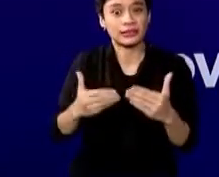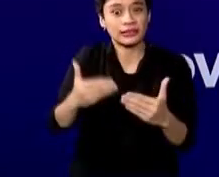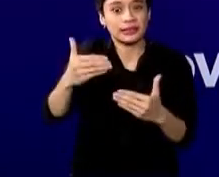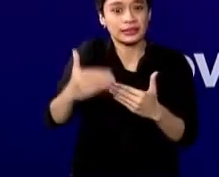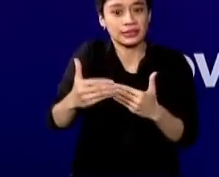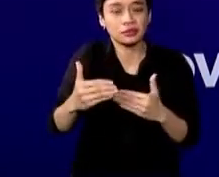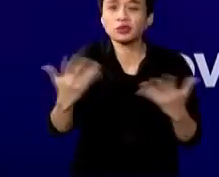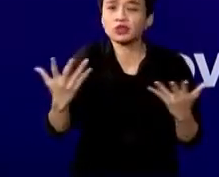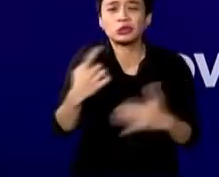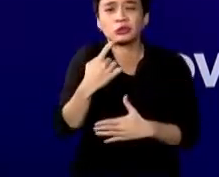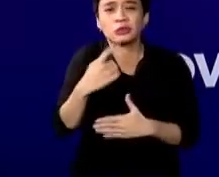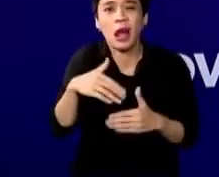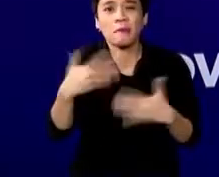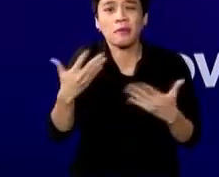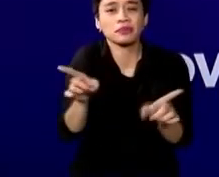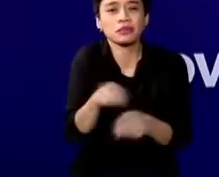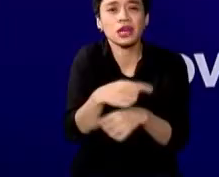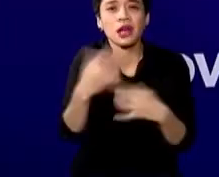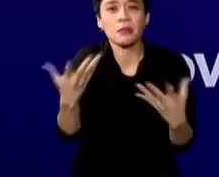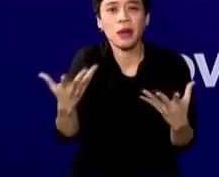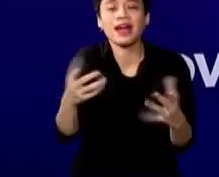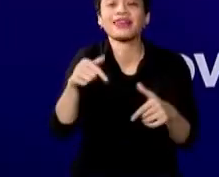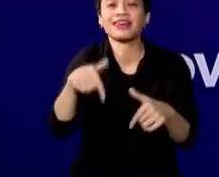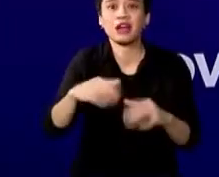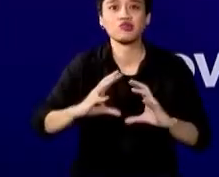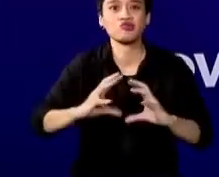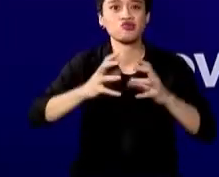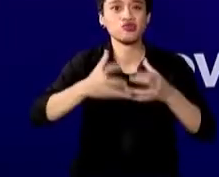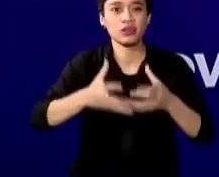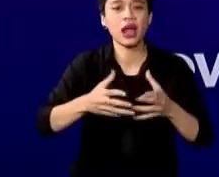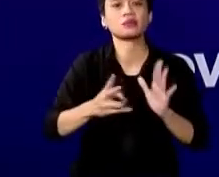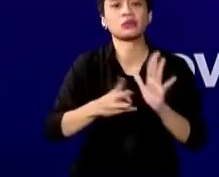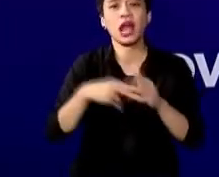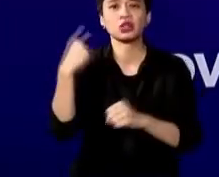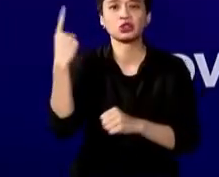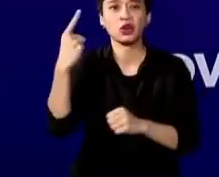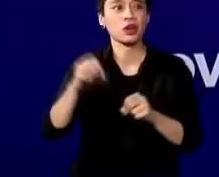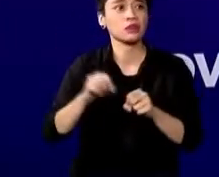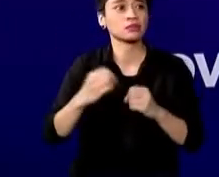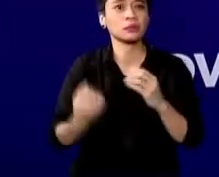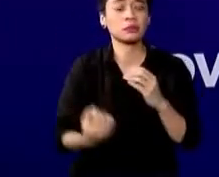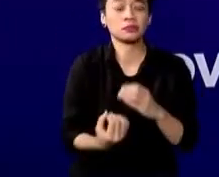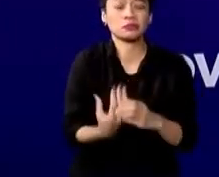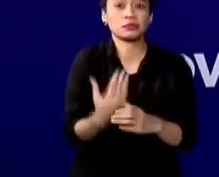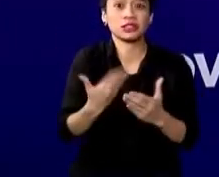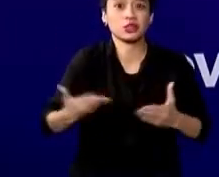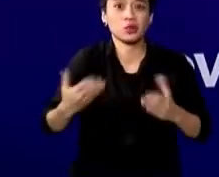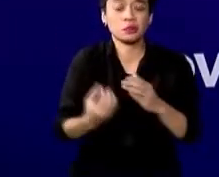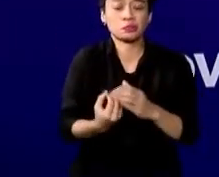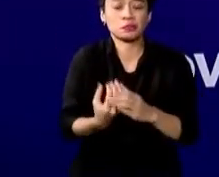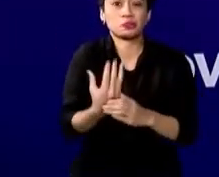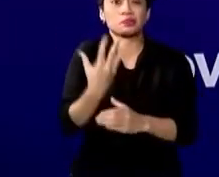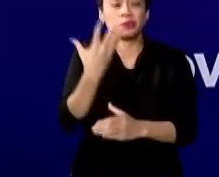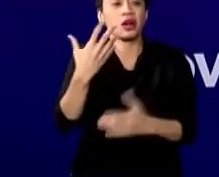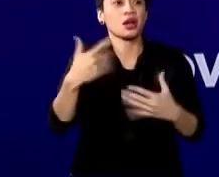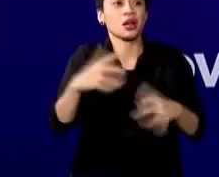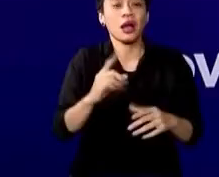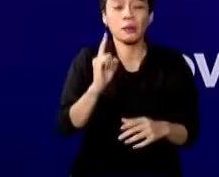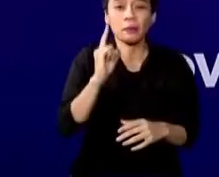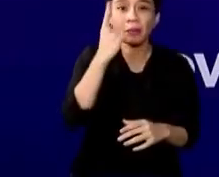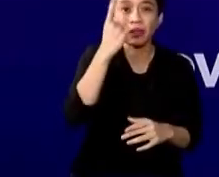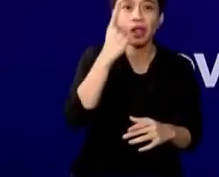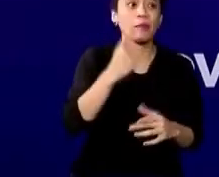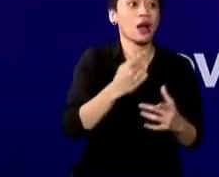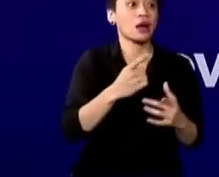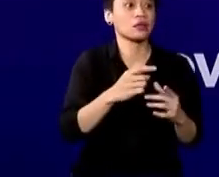seiring dengan perkembangan global dan regional eh bahwa penularan yang tadinya imported cases itu berubah